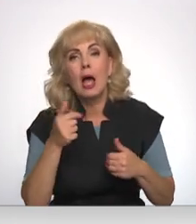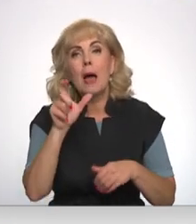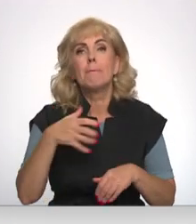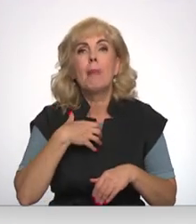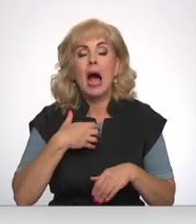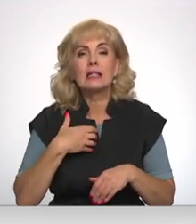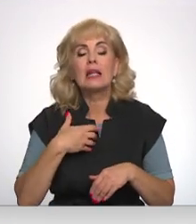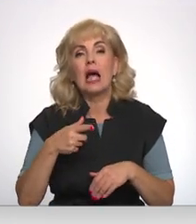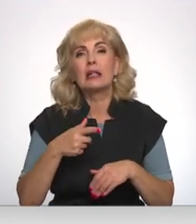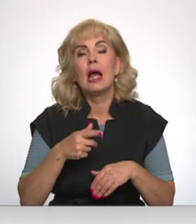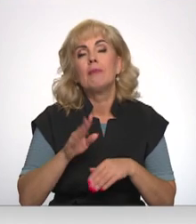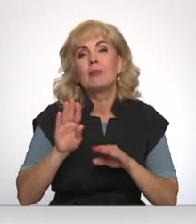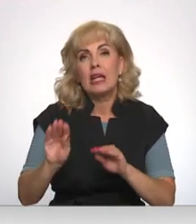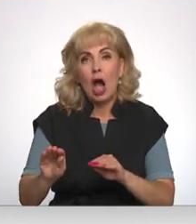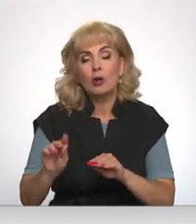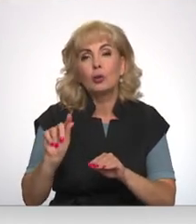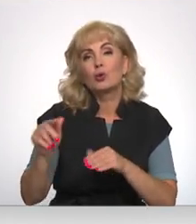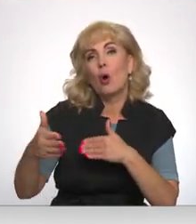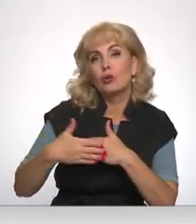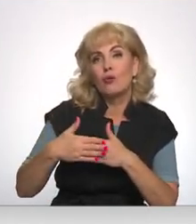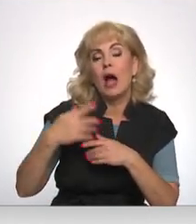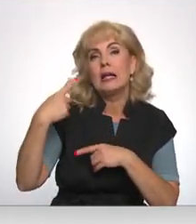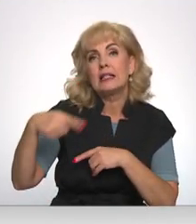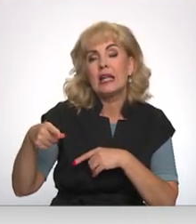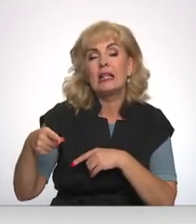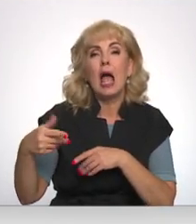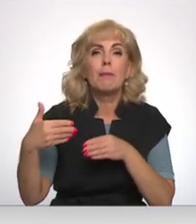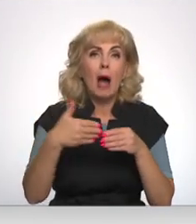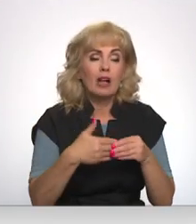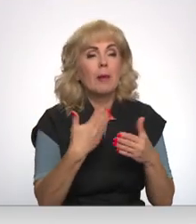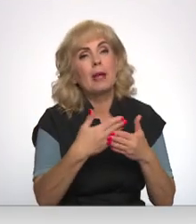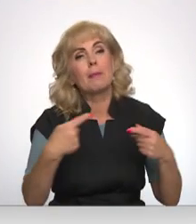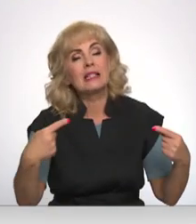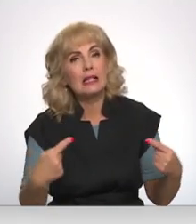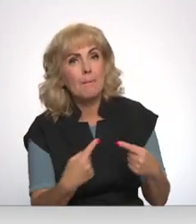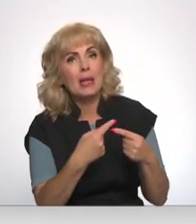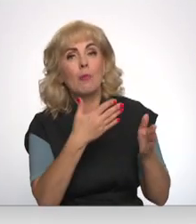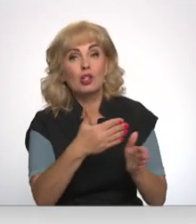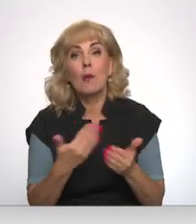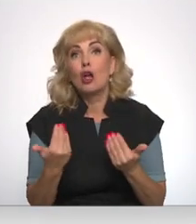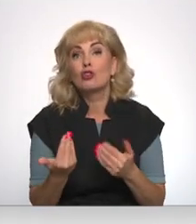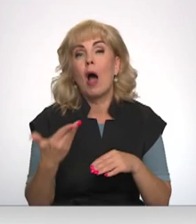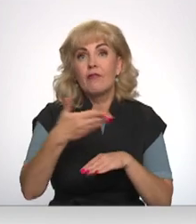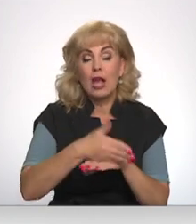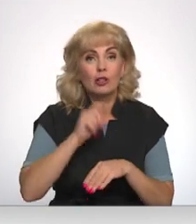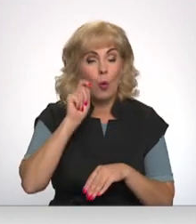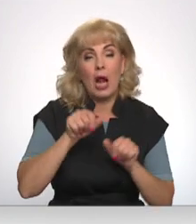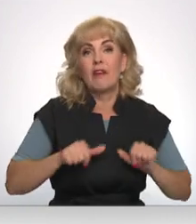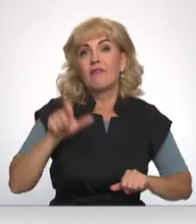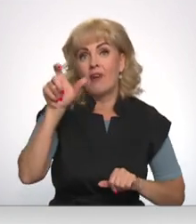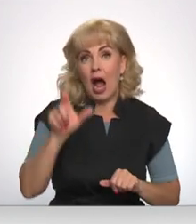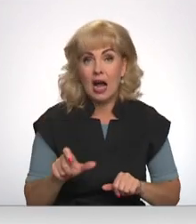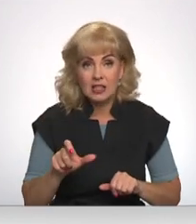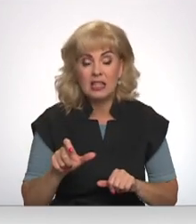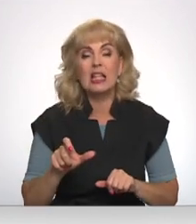izvietoti viens otram tuvu, divi gan pārvest uz citām, viņu traumām piemērotākām slimnīcām. Bet šeit šodien viesojas arī Ukrainas vēstnieks Latvijā